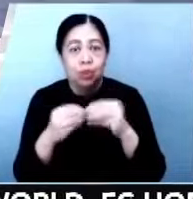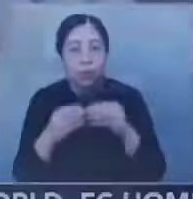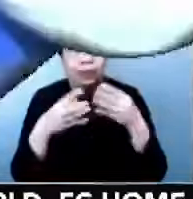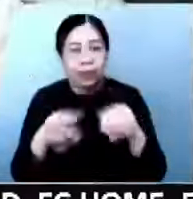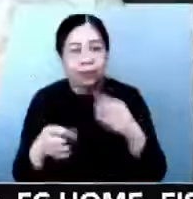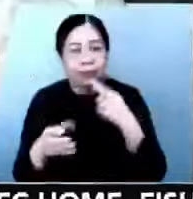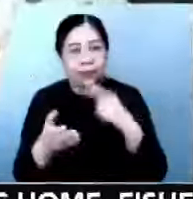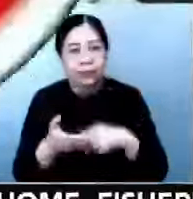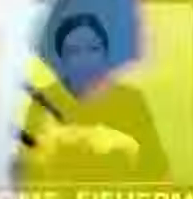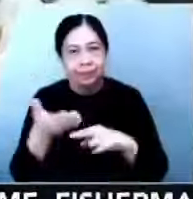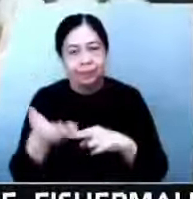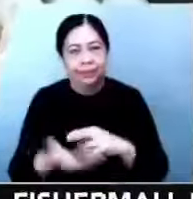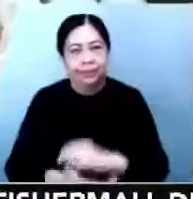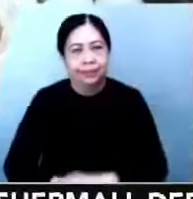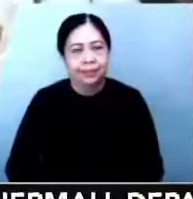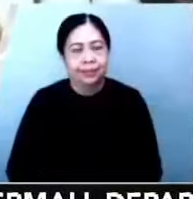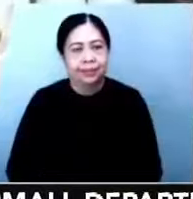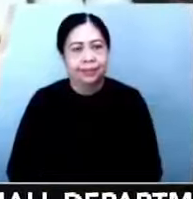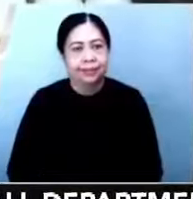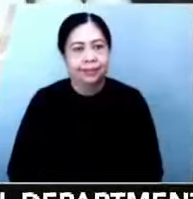Moro.